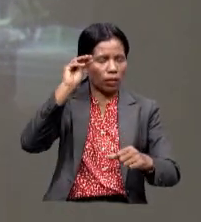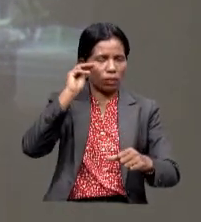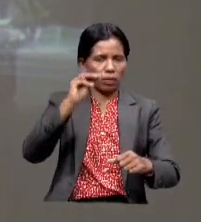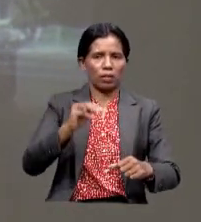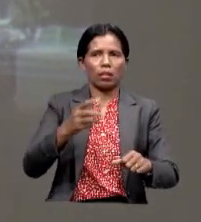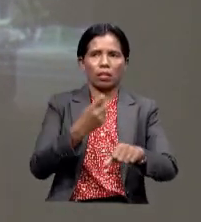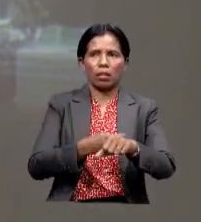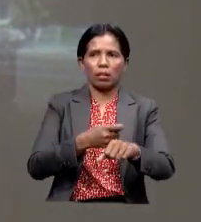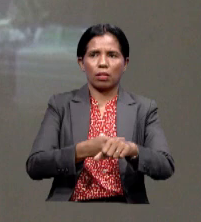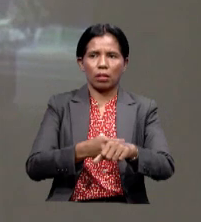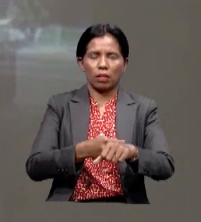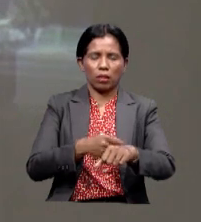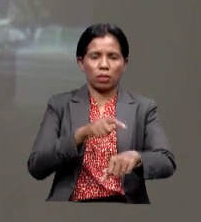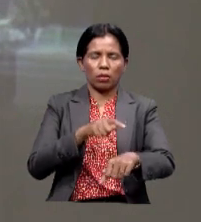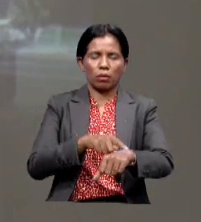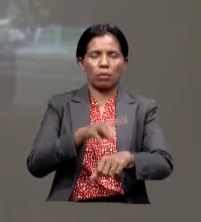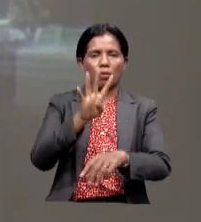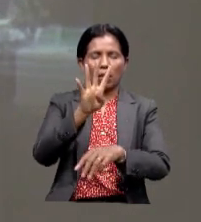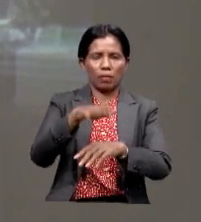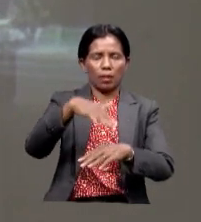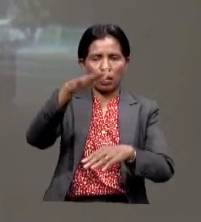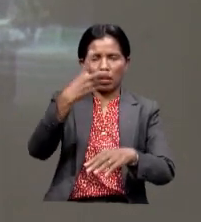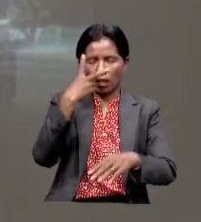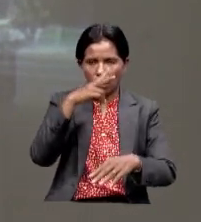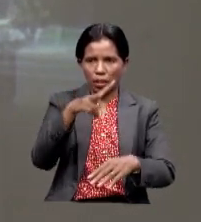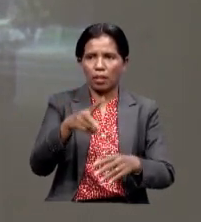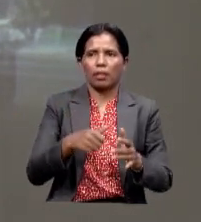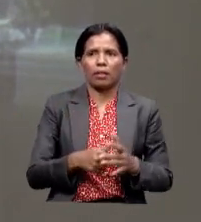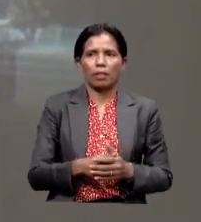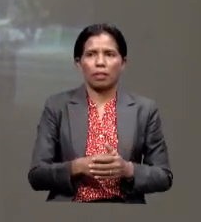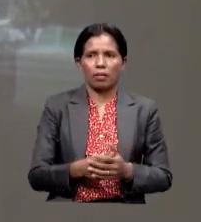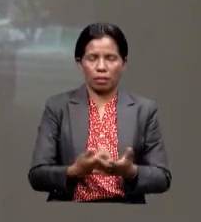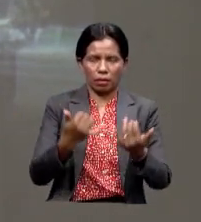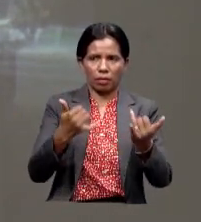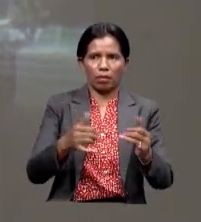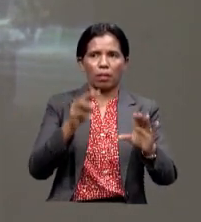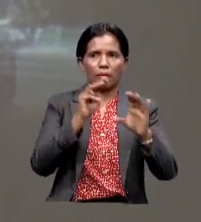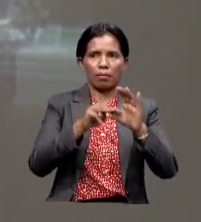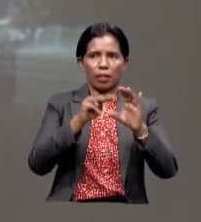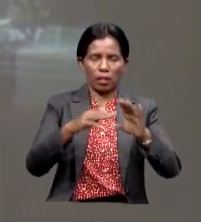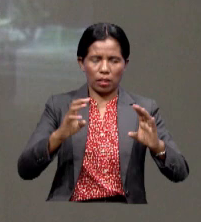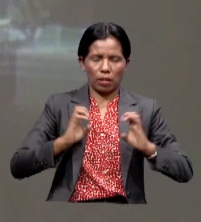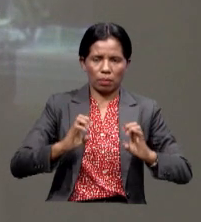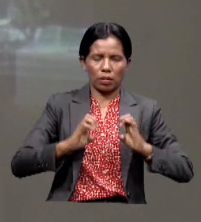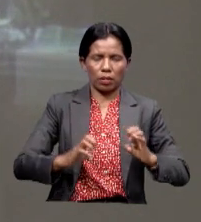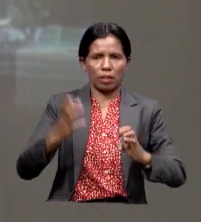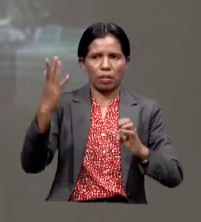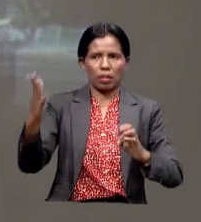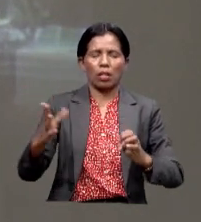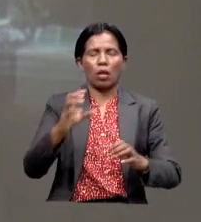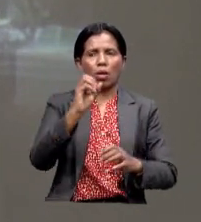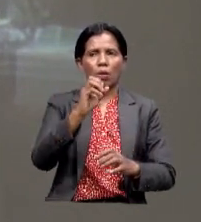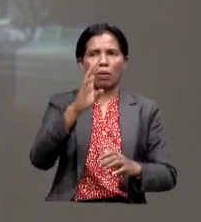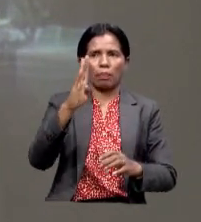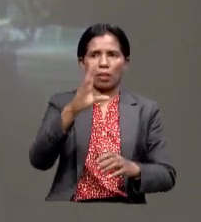si tuku hat baleteng ni liu tok heneba, favor hareto. Ye nebane agora mercado emergência ye nebane, obralan mos tara